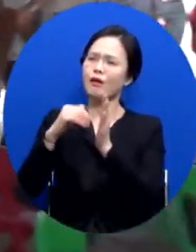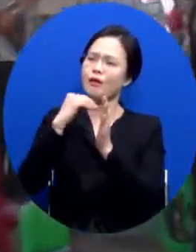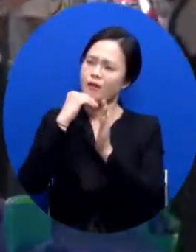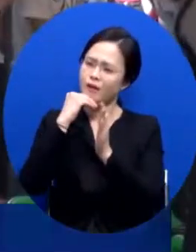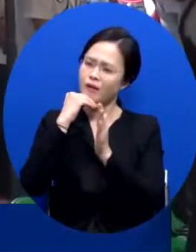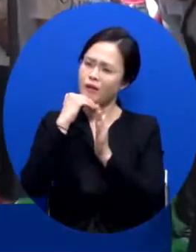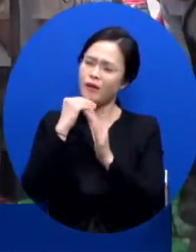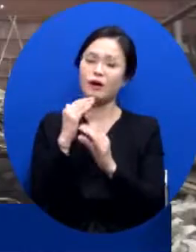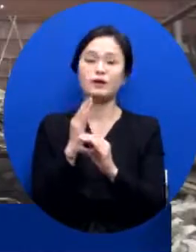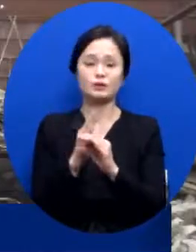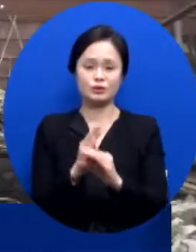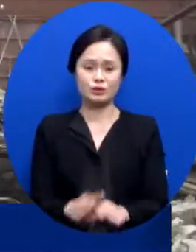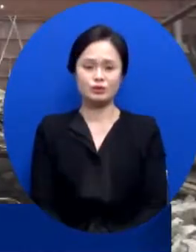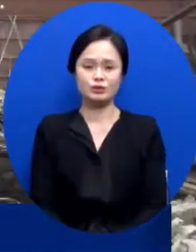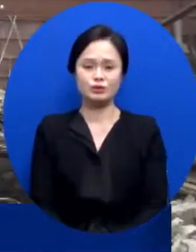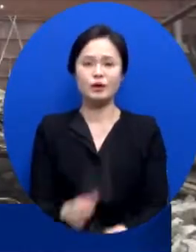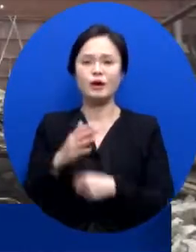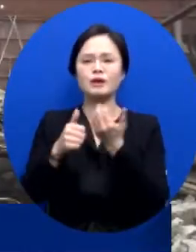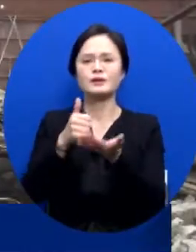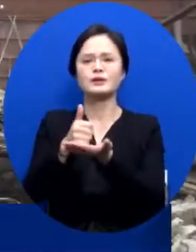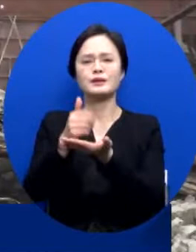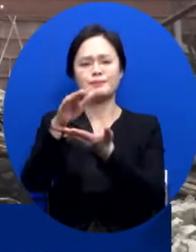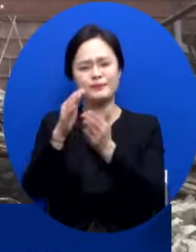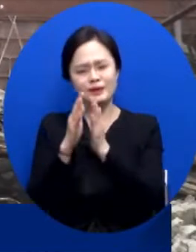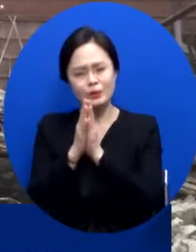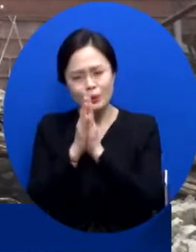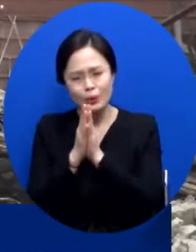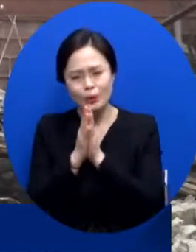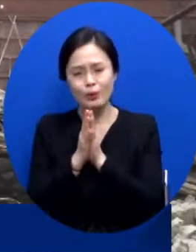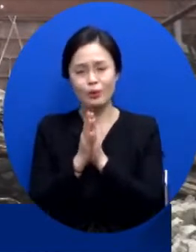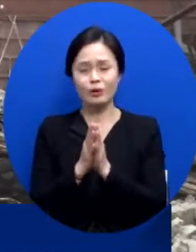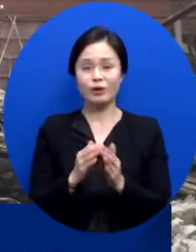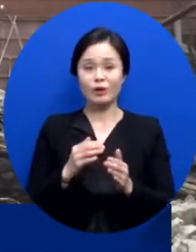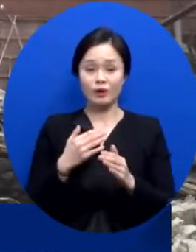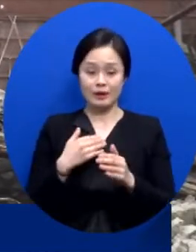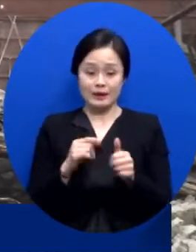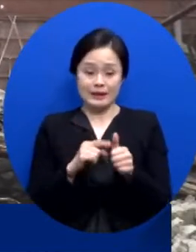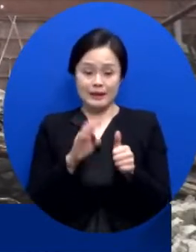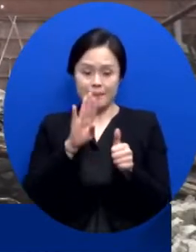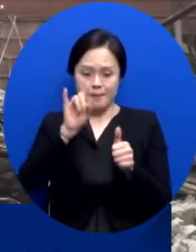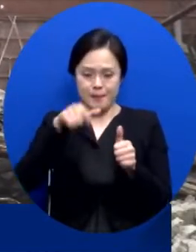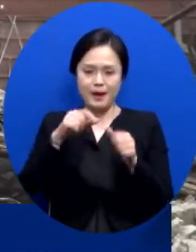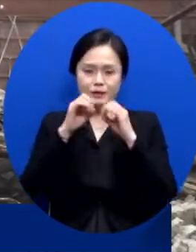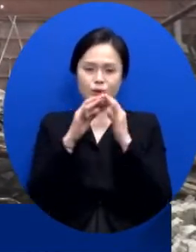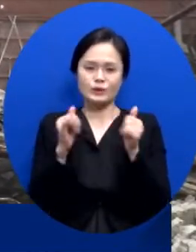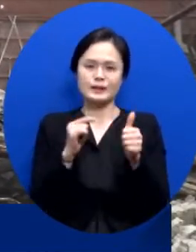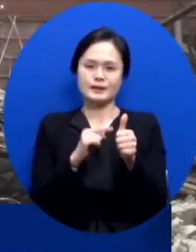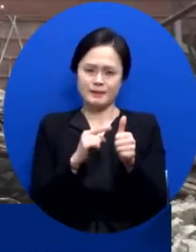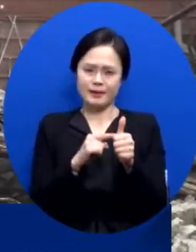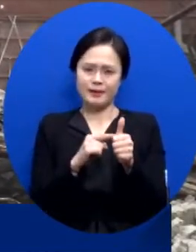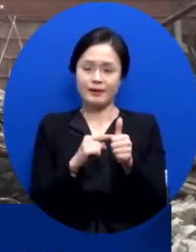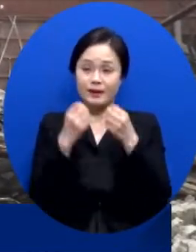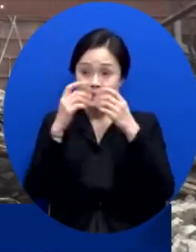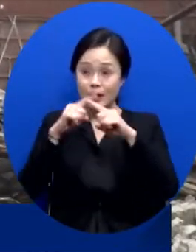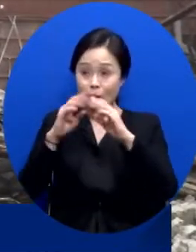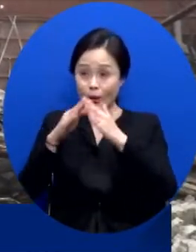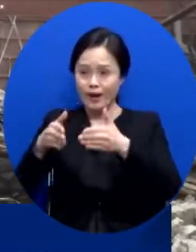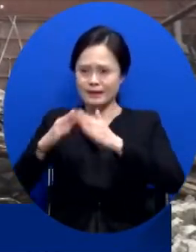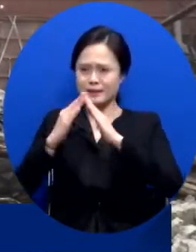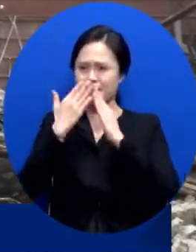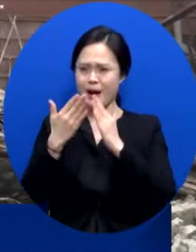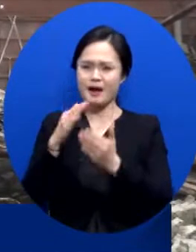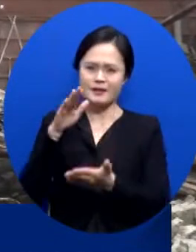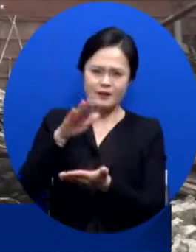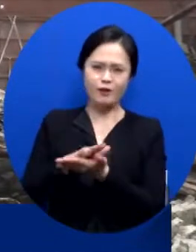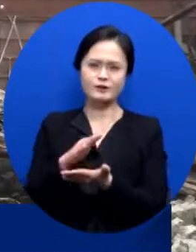ra 그간 나니깐 21 de 킴 taipan 아 아 아현동